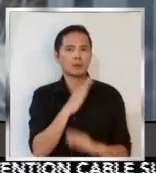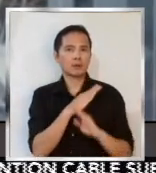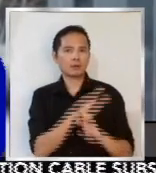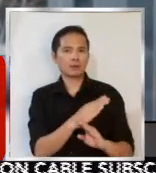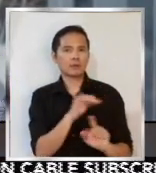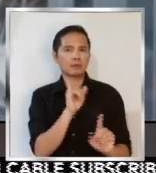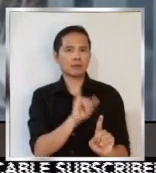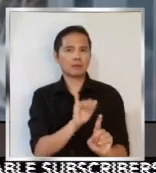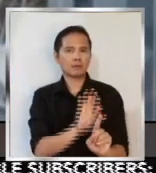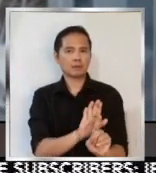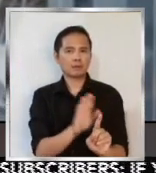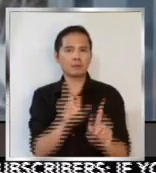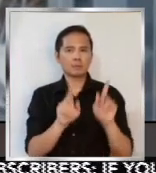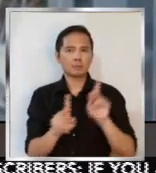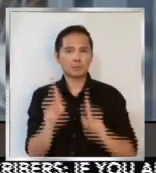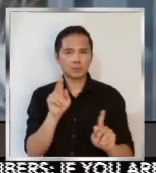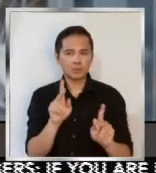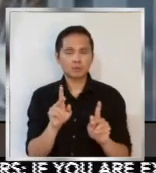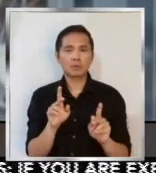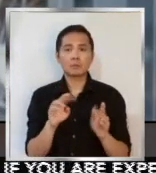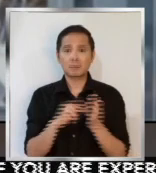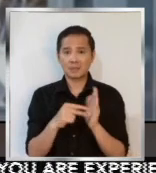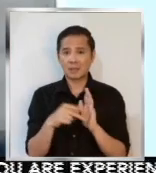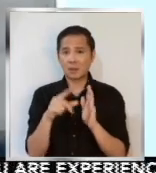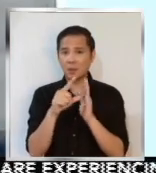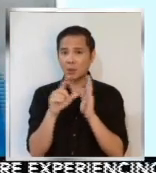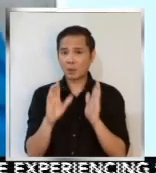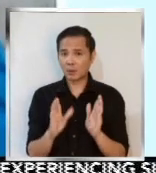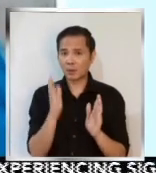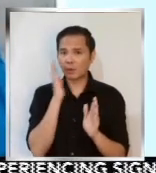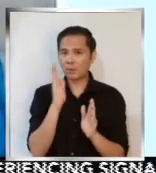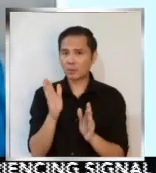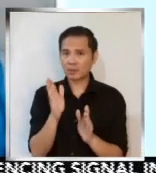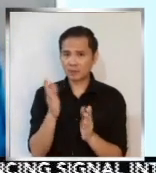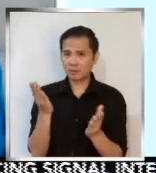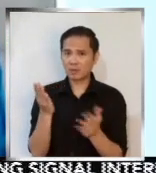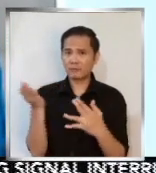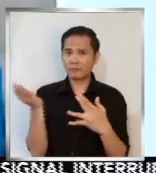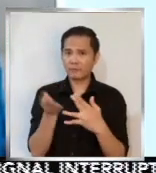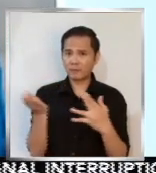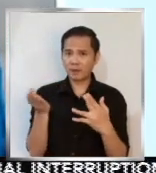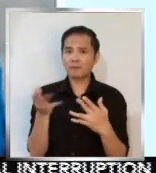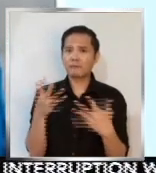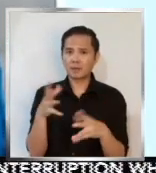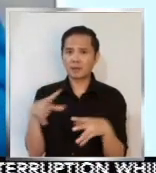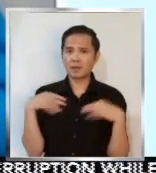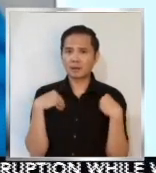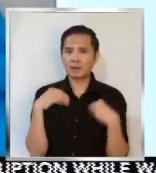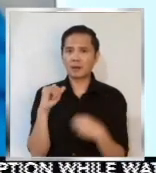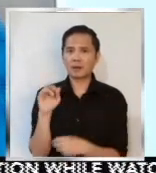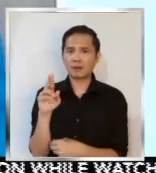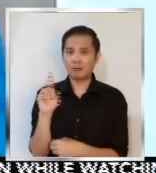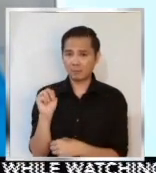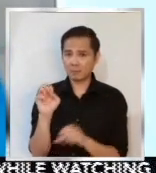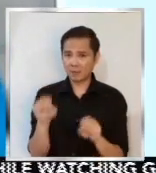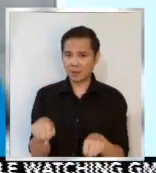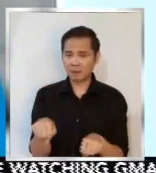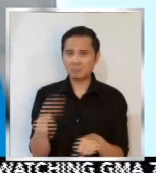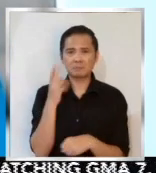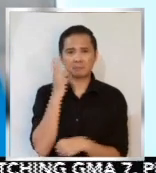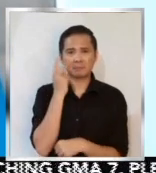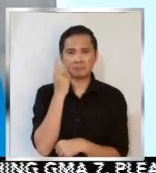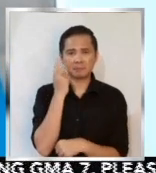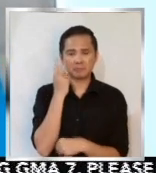nila kung pwede rin makasuhan ang mga nakatanggap ng IRM. Conversation, ang cover lang nito mga accountable officers, yung